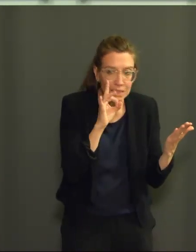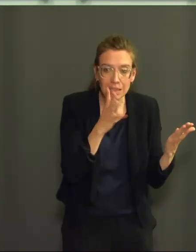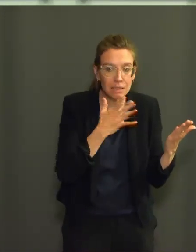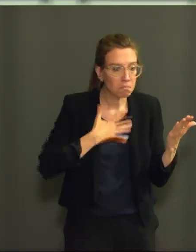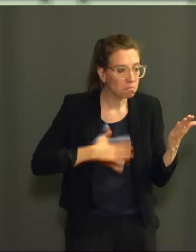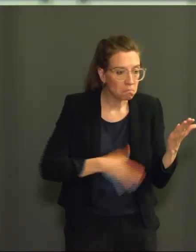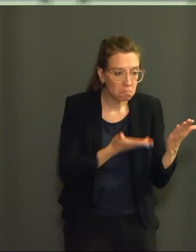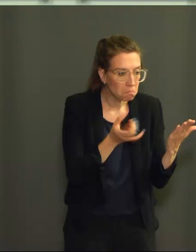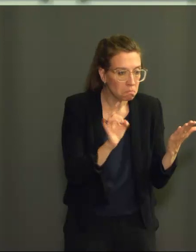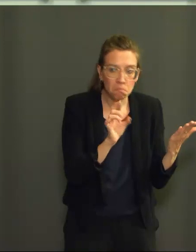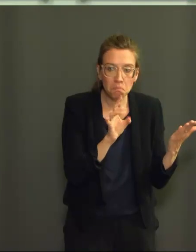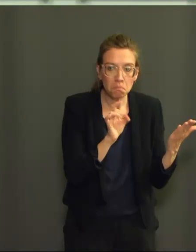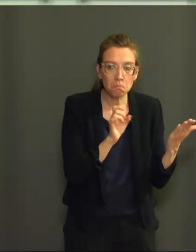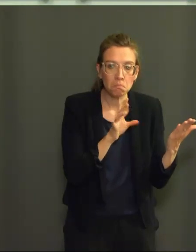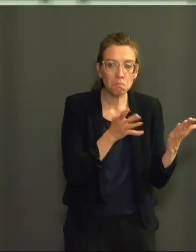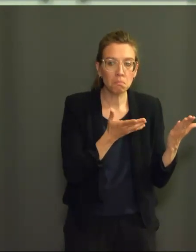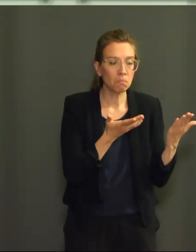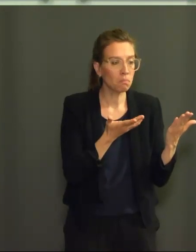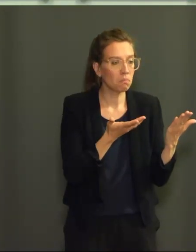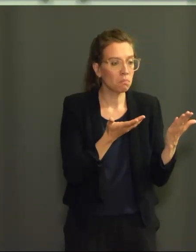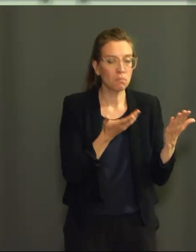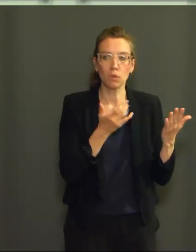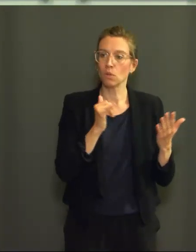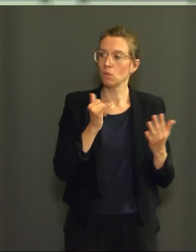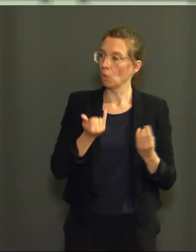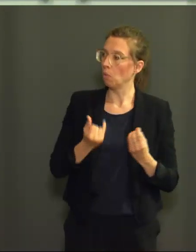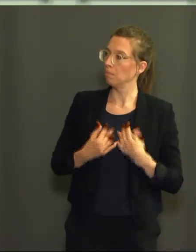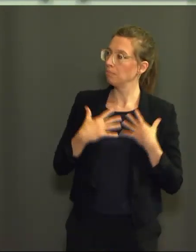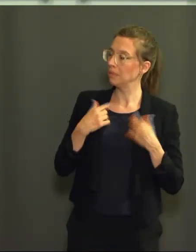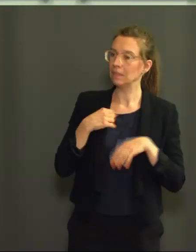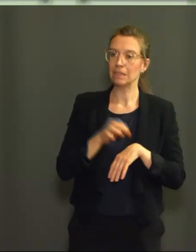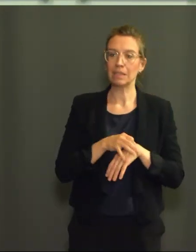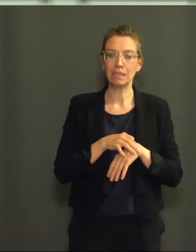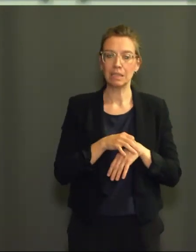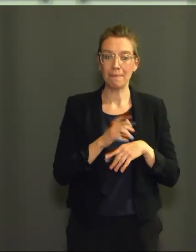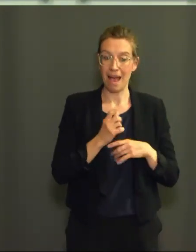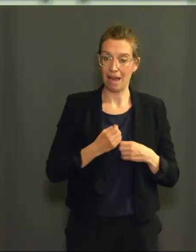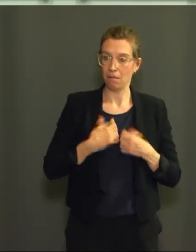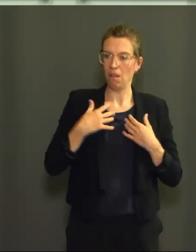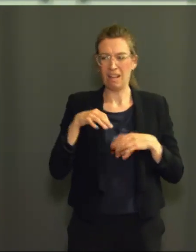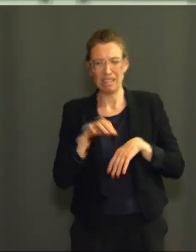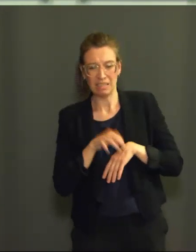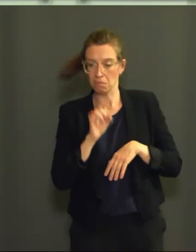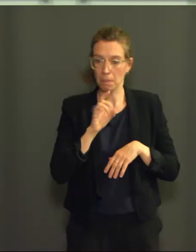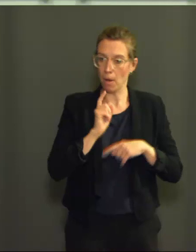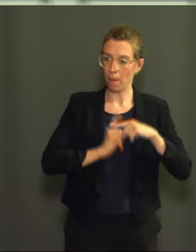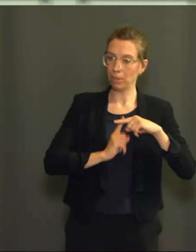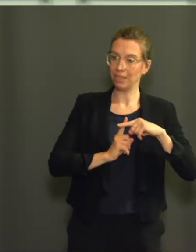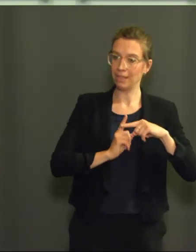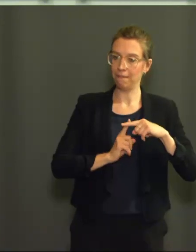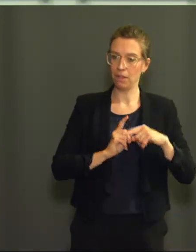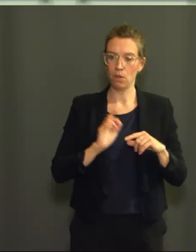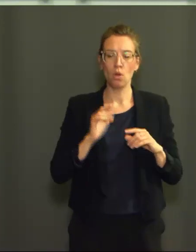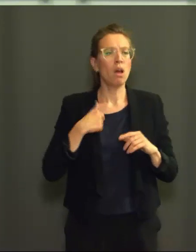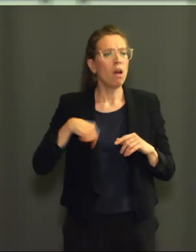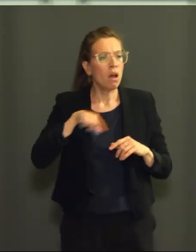De meerderheid van deze doorbraakinfecties werd dus ontdekt omwille van een andere reden, zoals reizen, een